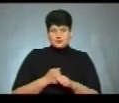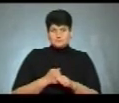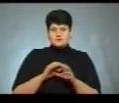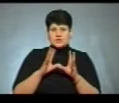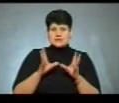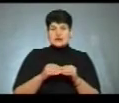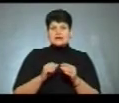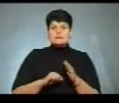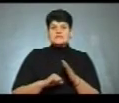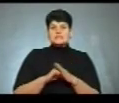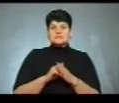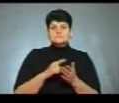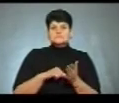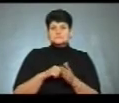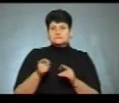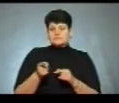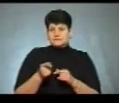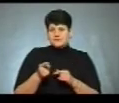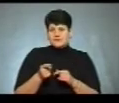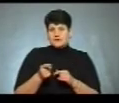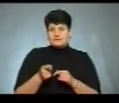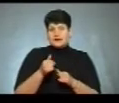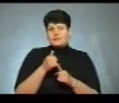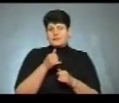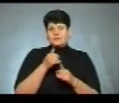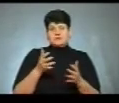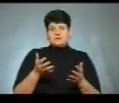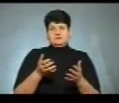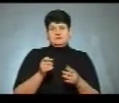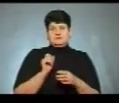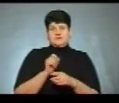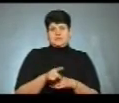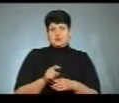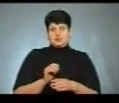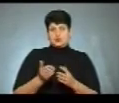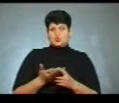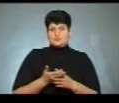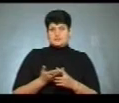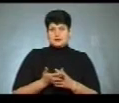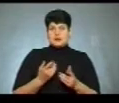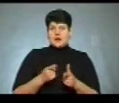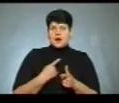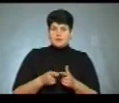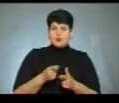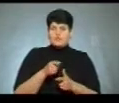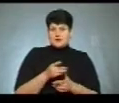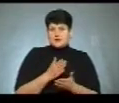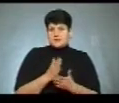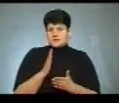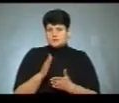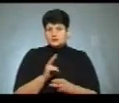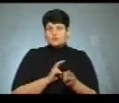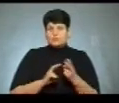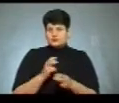загальних підставах, от в місті Тернополі, так, на загальних підставах вона не має права на призначення субсидії. Або вона має перебувати в